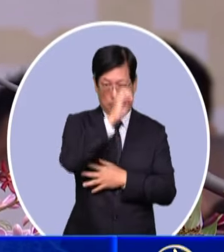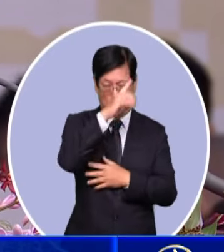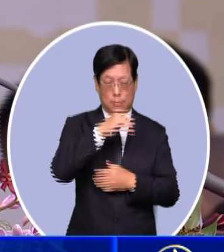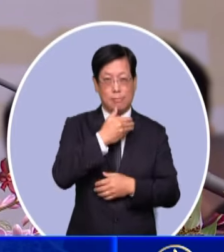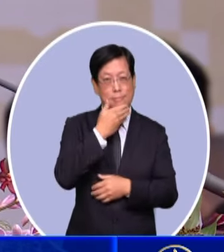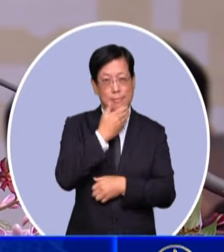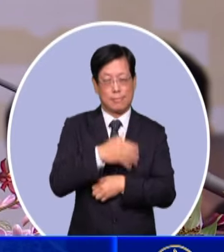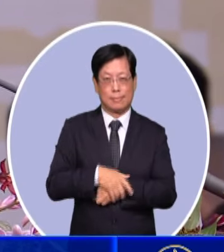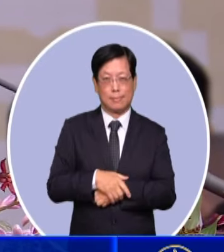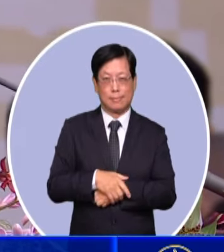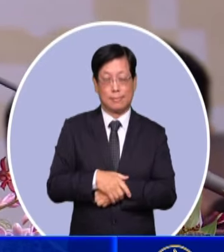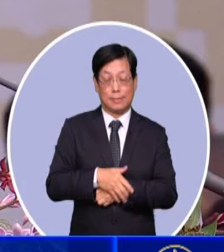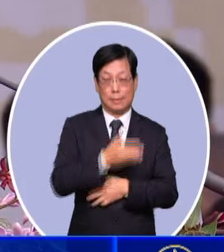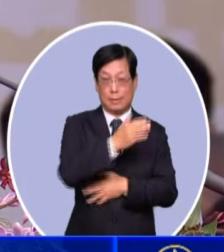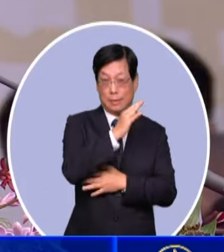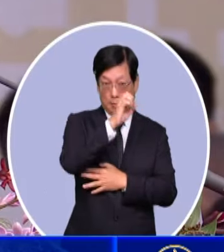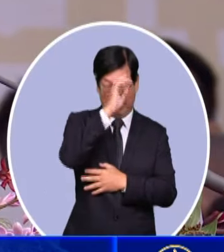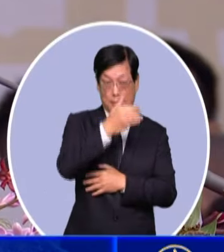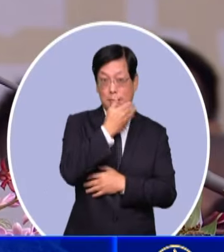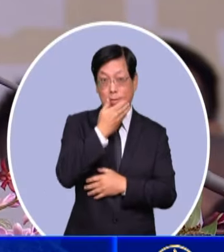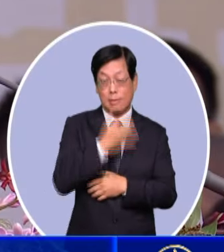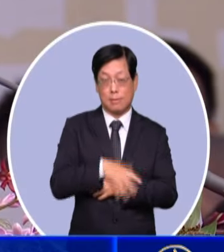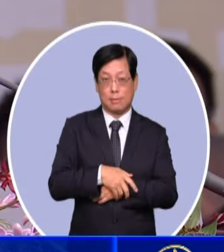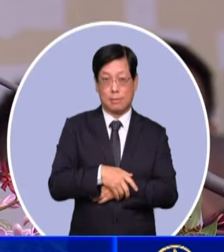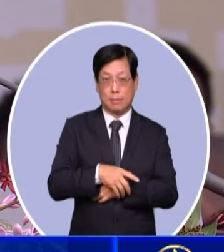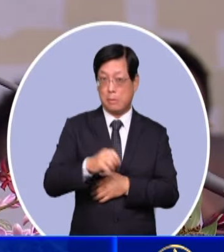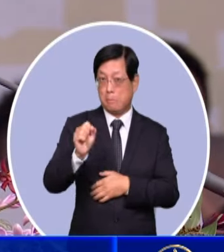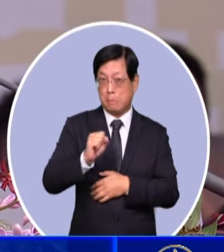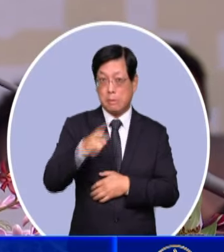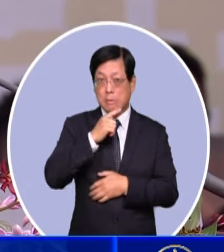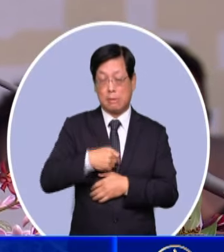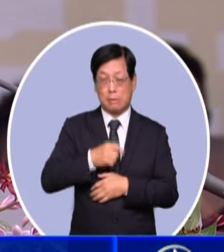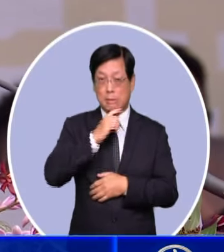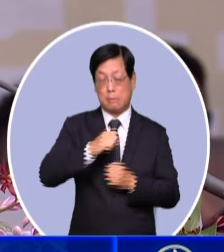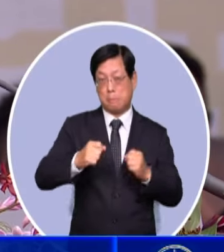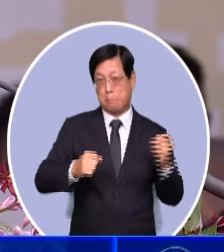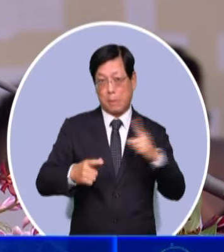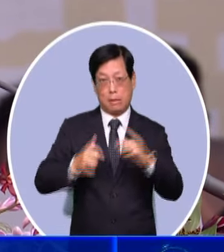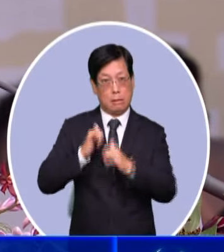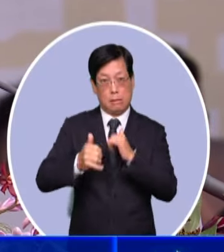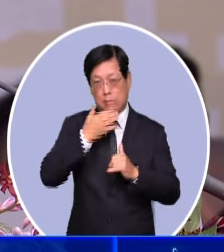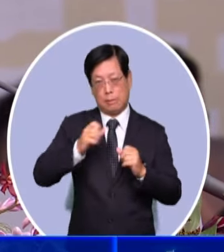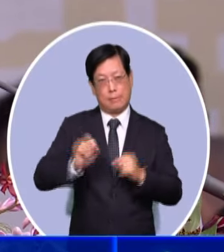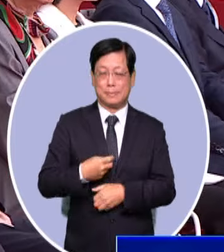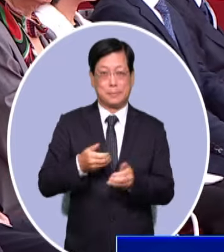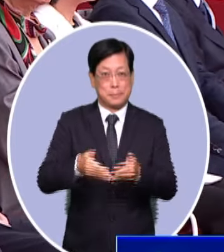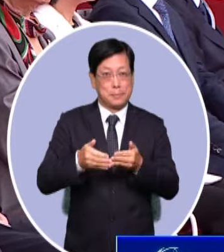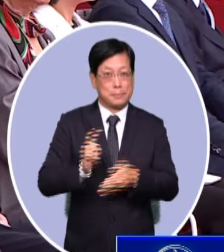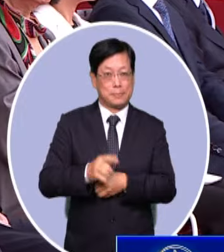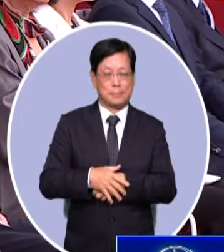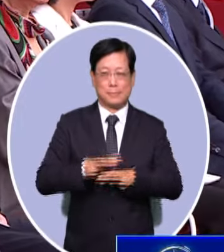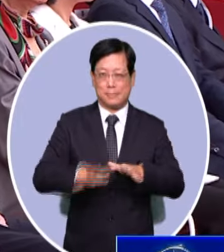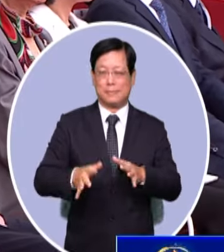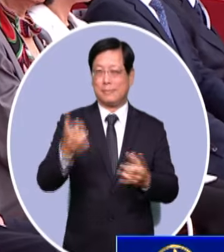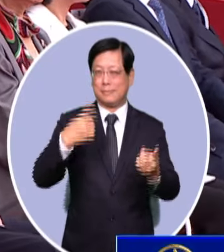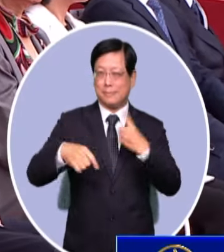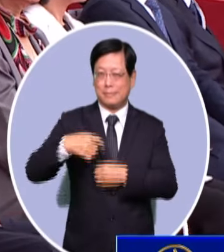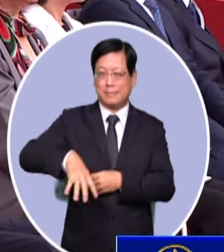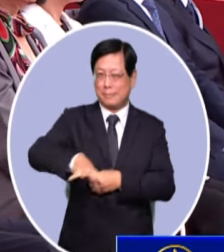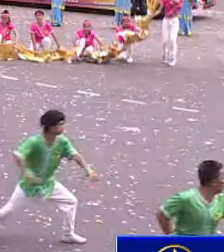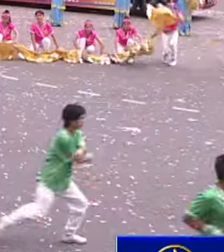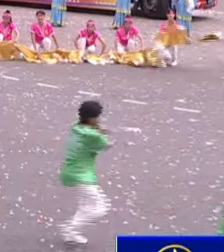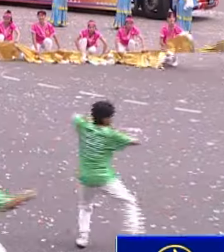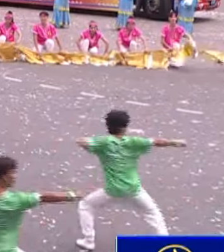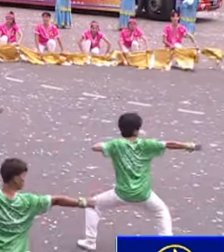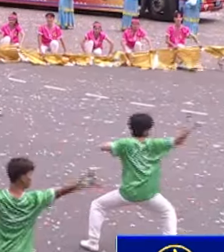益，政党利益永远不能够凌驾人民的利益。 强调部分党派守护国